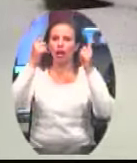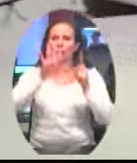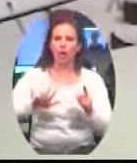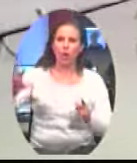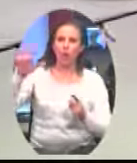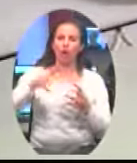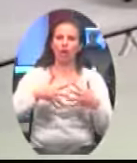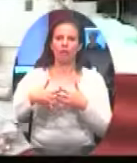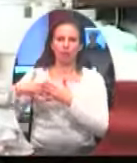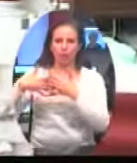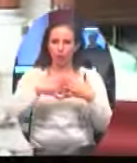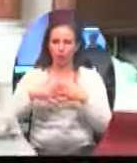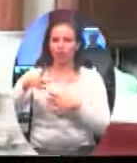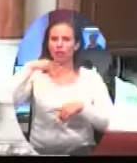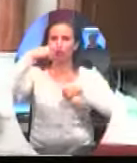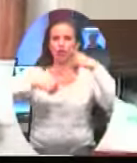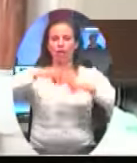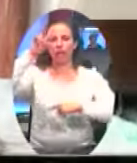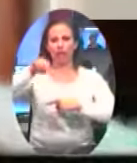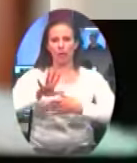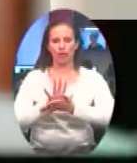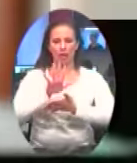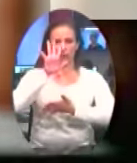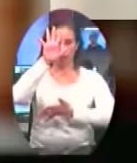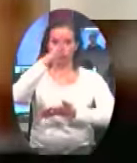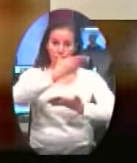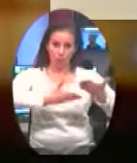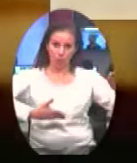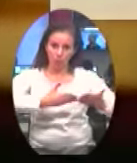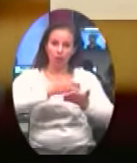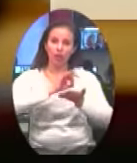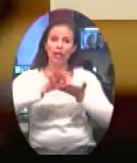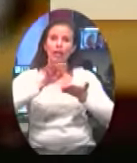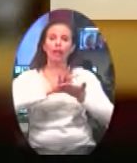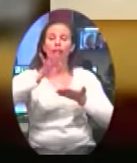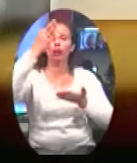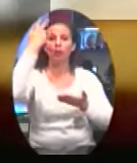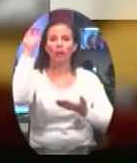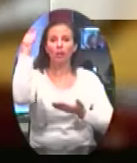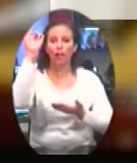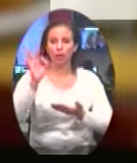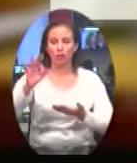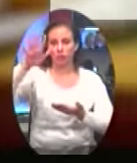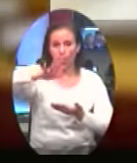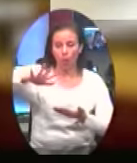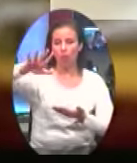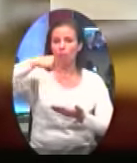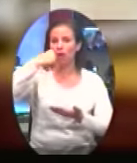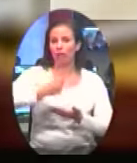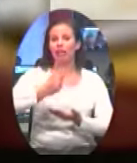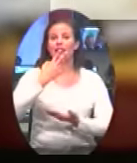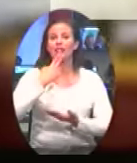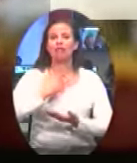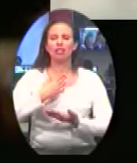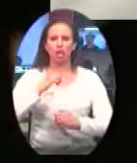בשנת 2015. מהדוח עלה בין היתר כי יותר מ-40% מאזרחי האיחוד האירופי טוענים כי ישראל